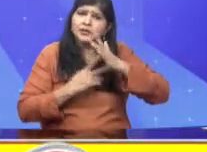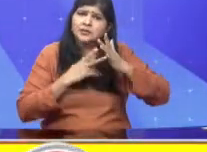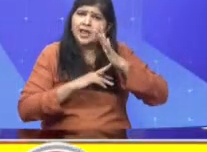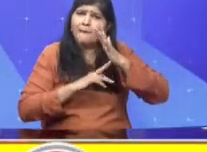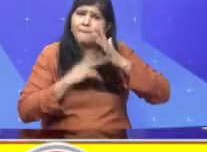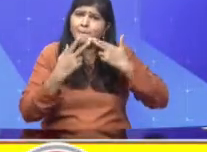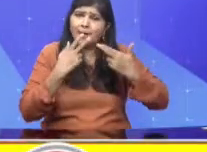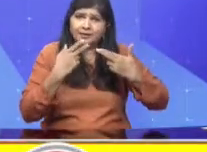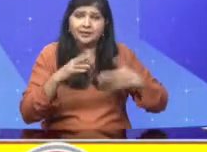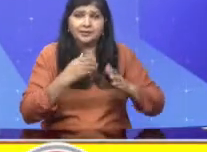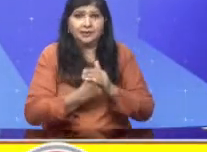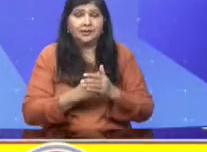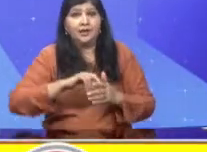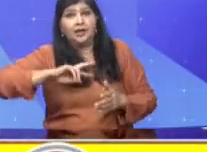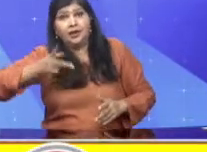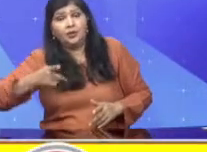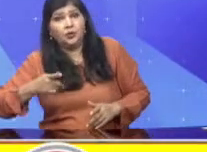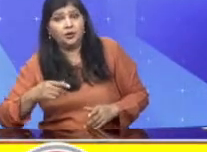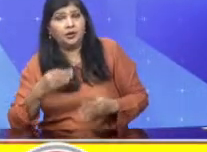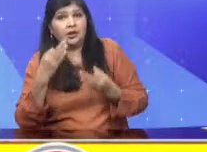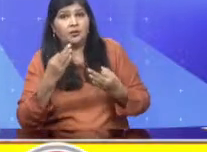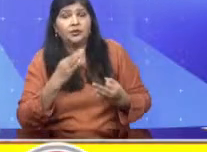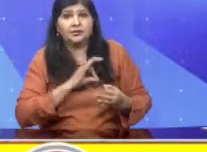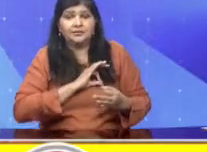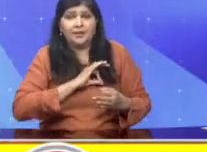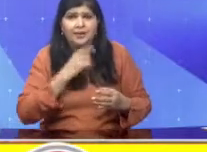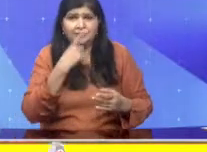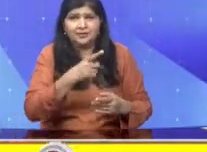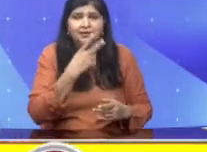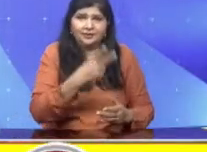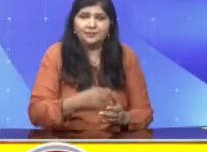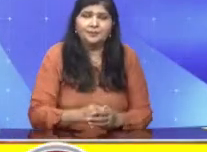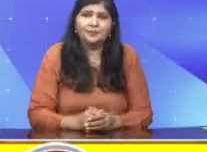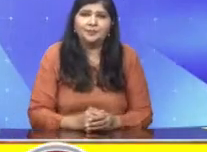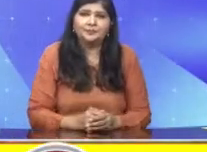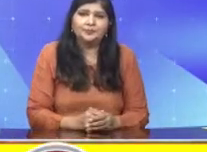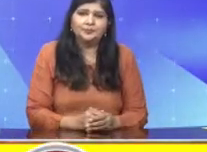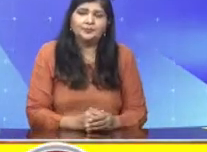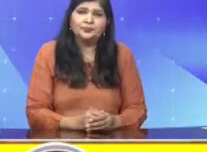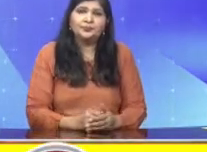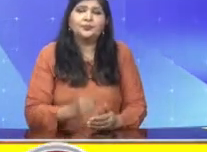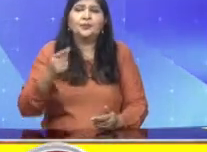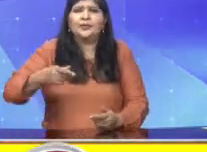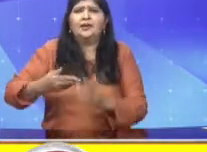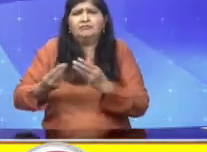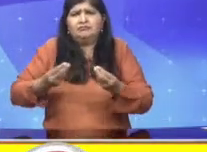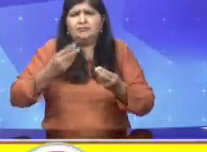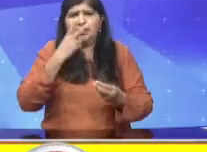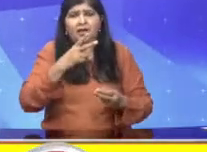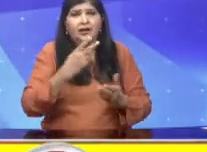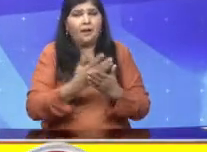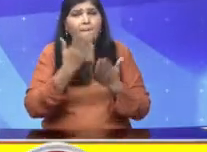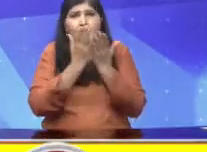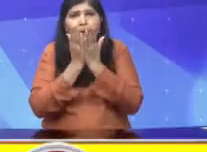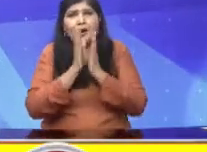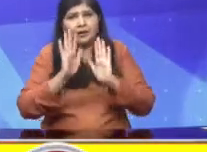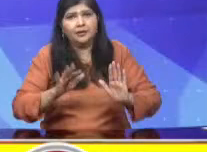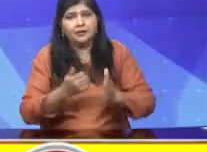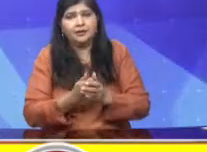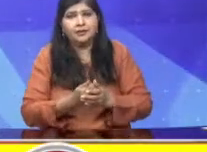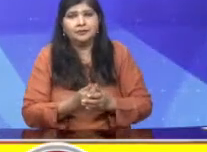रहे हैं तो मैं एक और इंट्रेस्टिंग विशे की चर्चा करना चाहता हूँ आपने हाल फिलहाल में पड़ा होगा